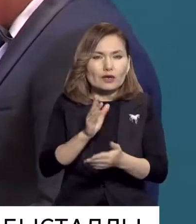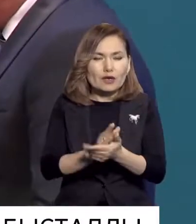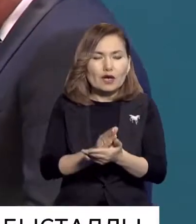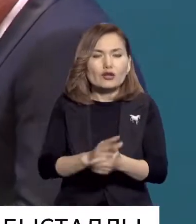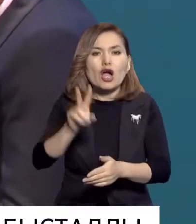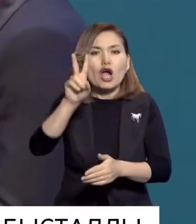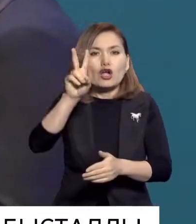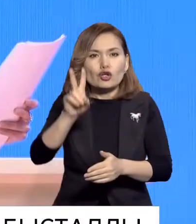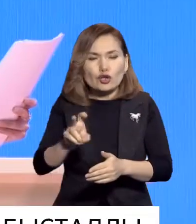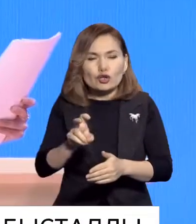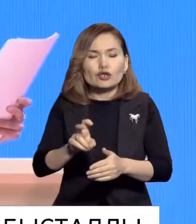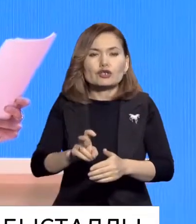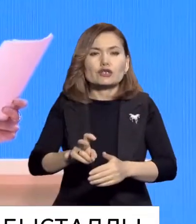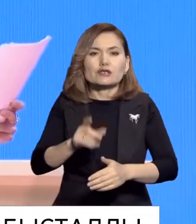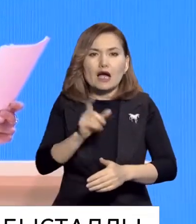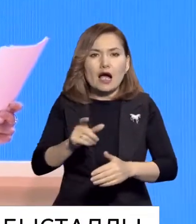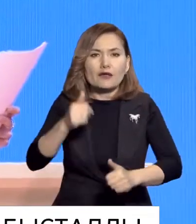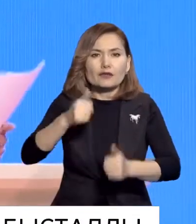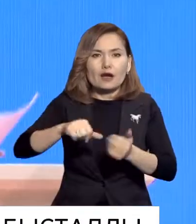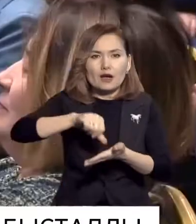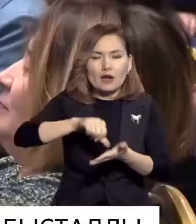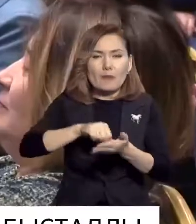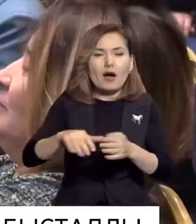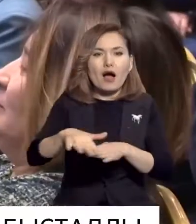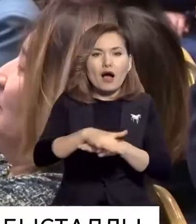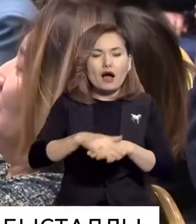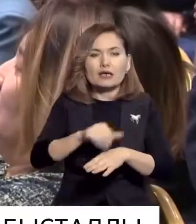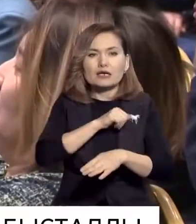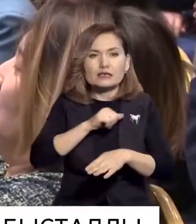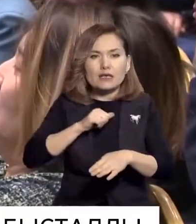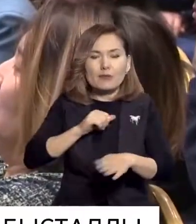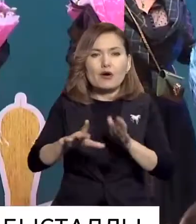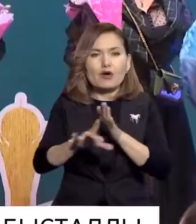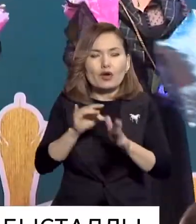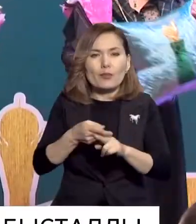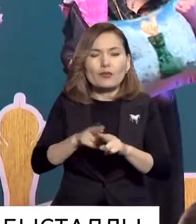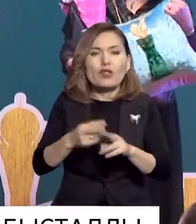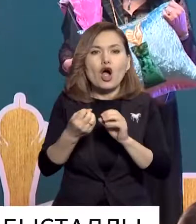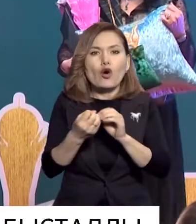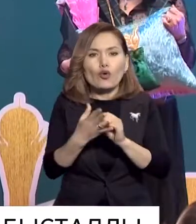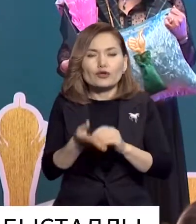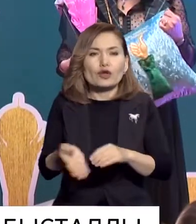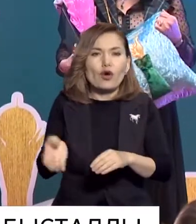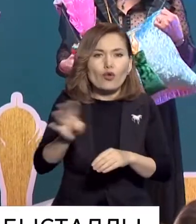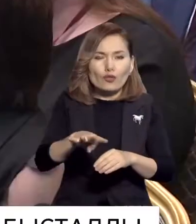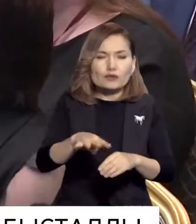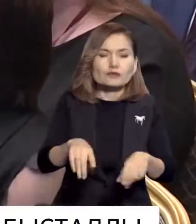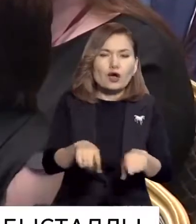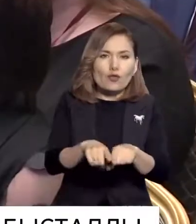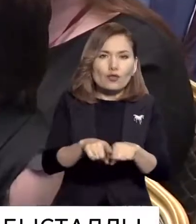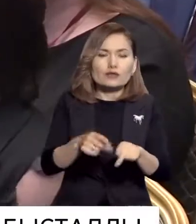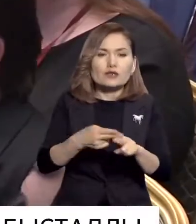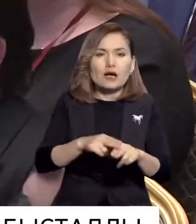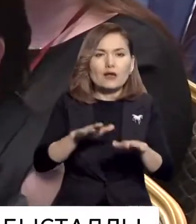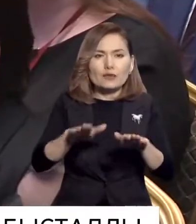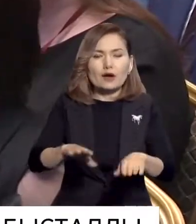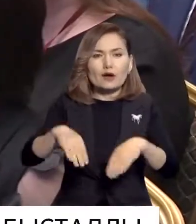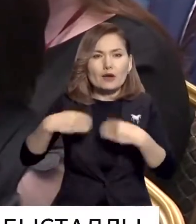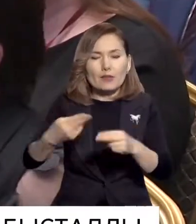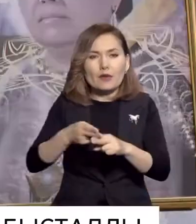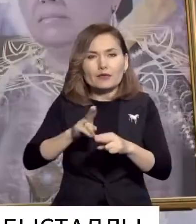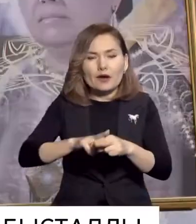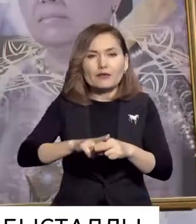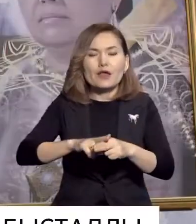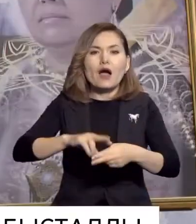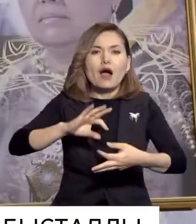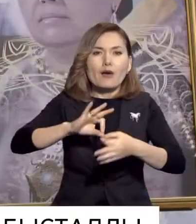200-ге жуық үміткер бақсынады. Мықтыны халық анықтап, ұйымдастырушылар тарапынан 14 қосымша номинация табысталды. Жыл спортшысы, паралимпиада